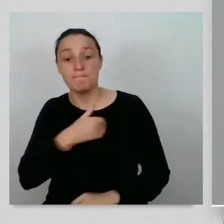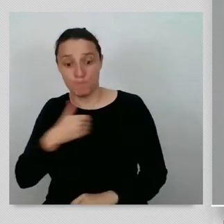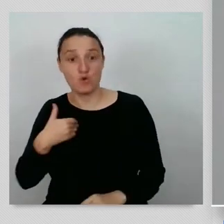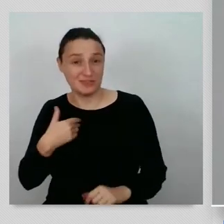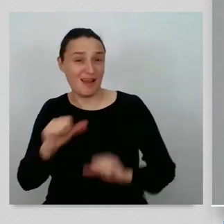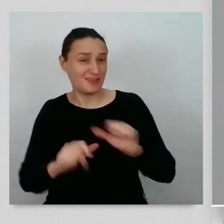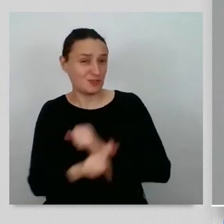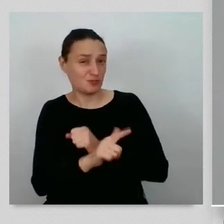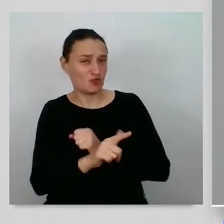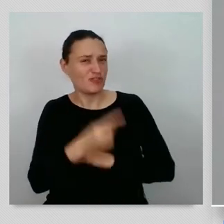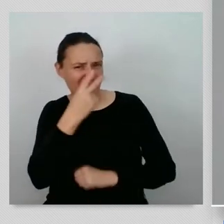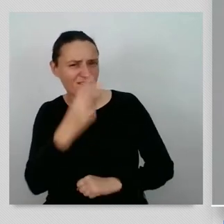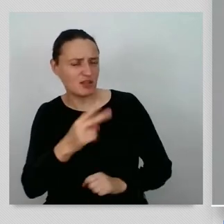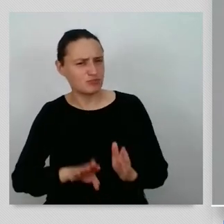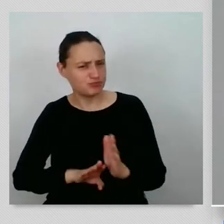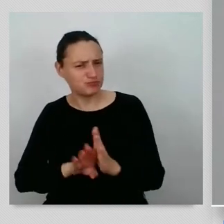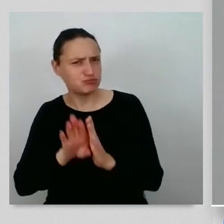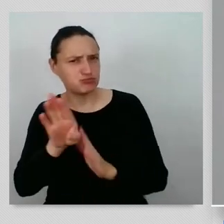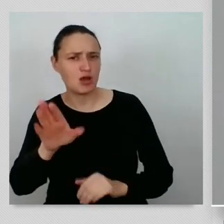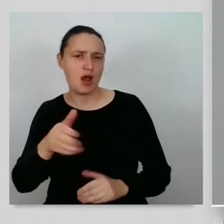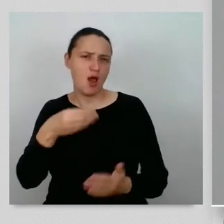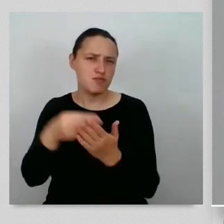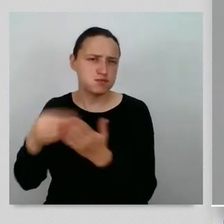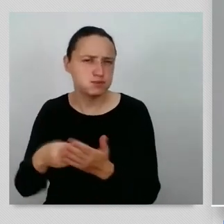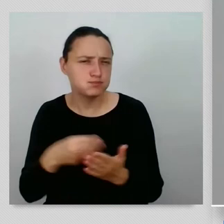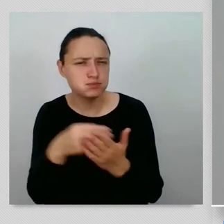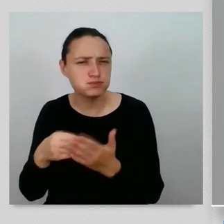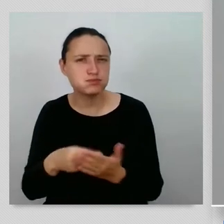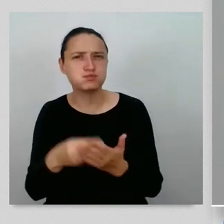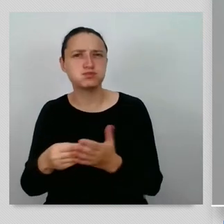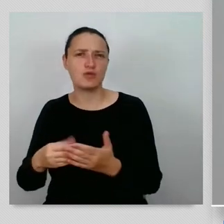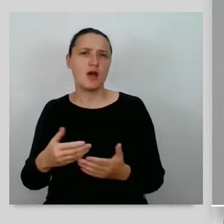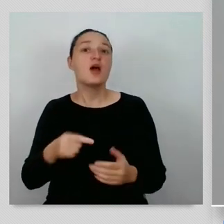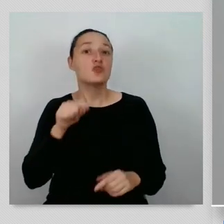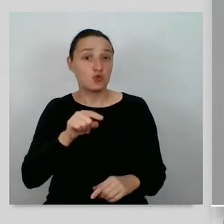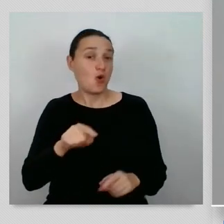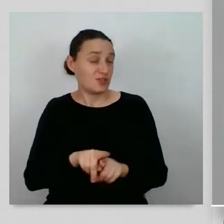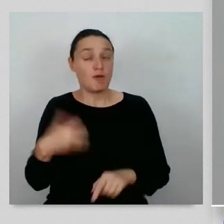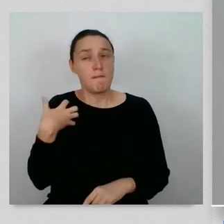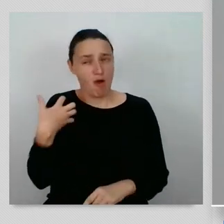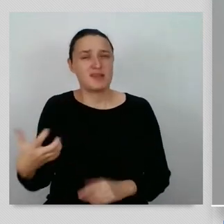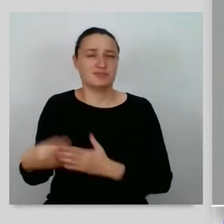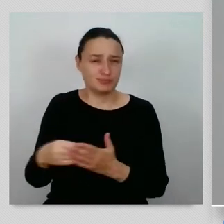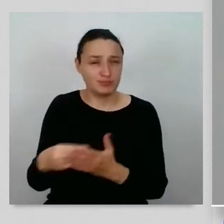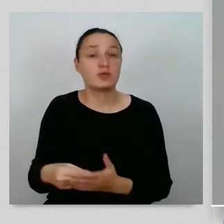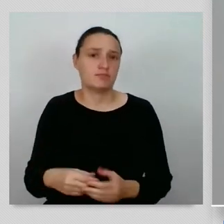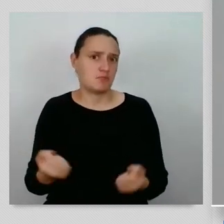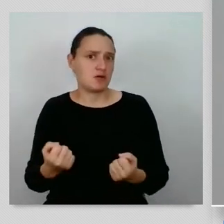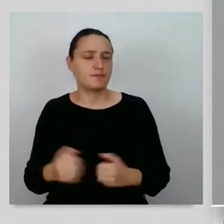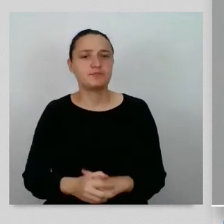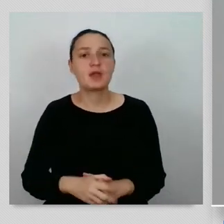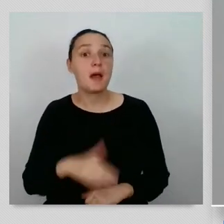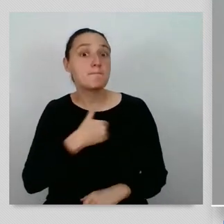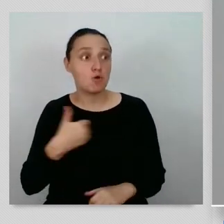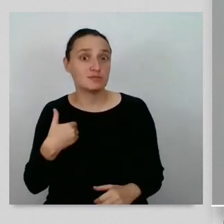zakresie większej konsumpcji i takiego stałego wzrostu, stałego bogacenia się dominuje. Polska w tę falę